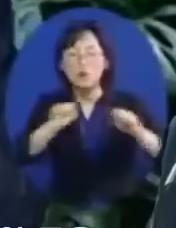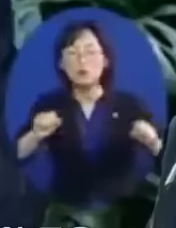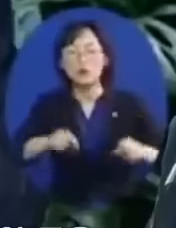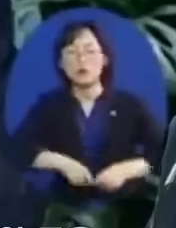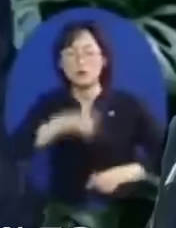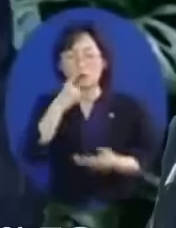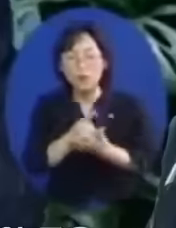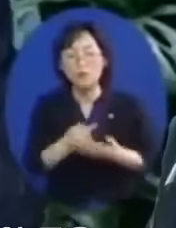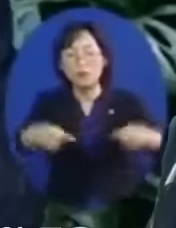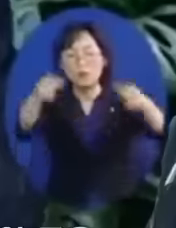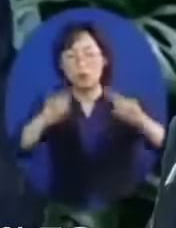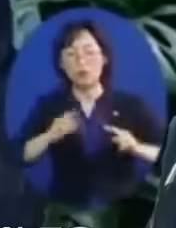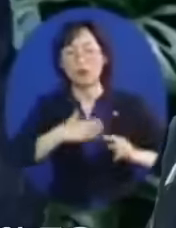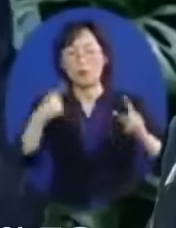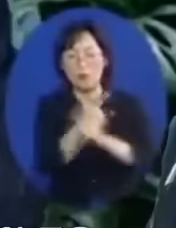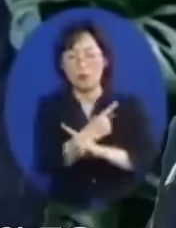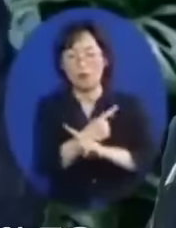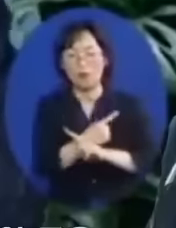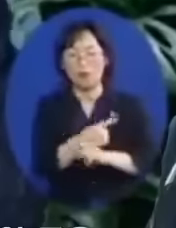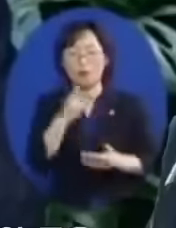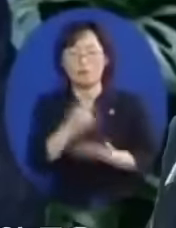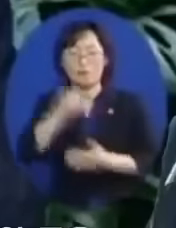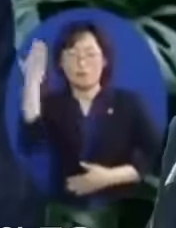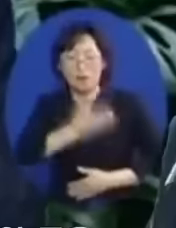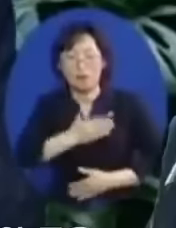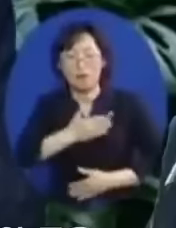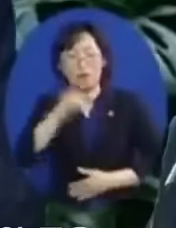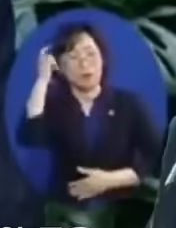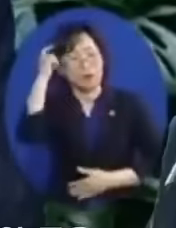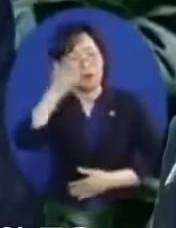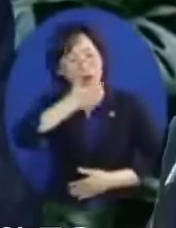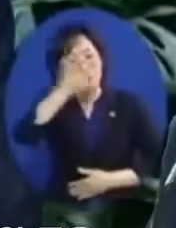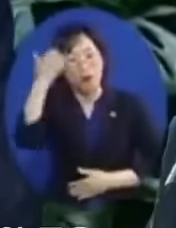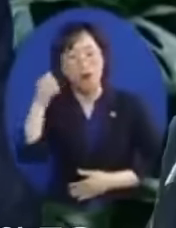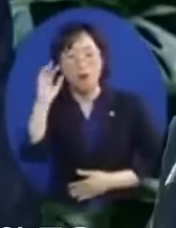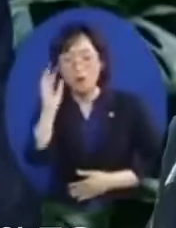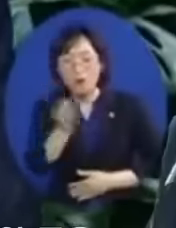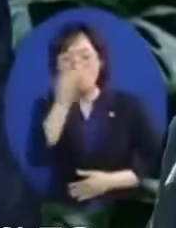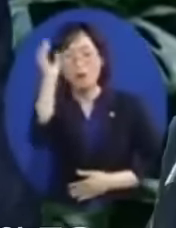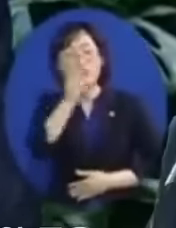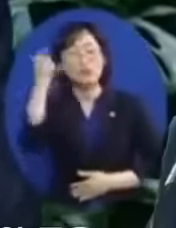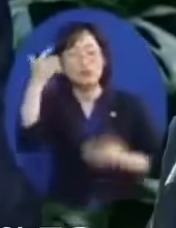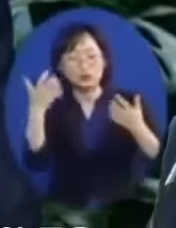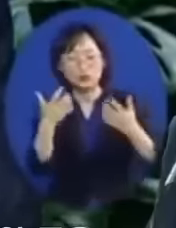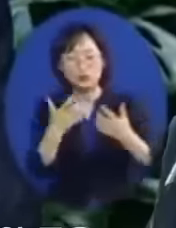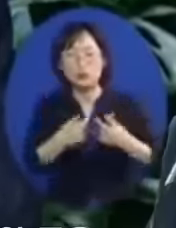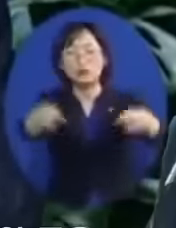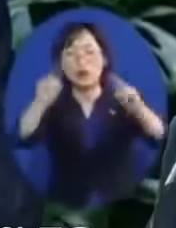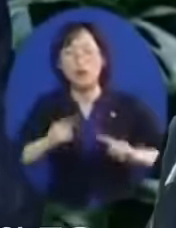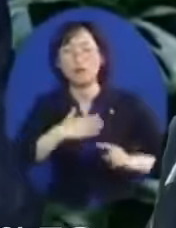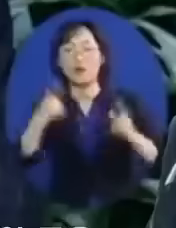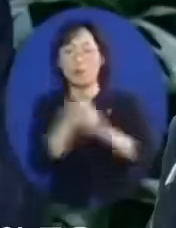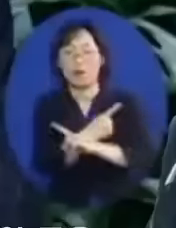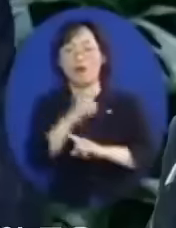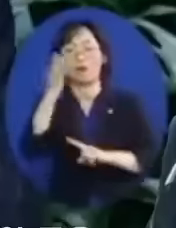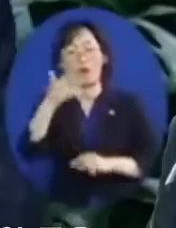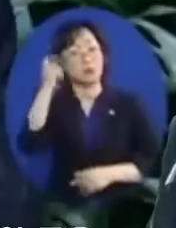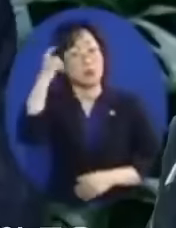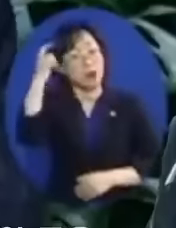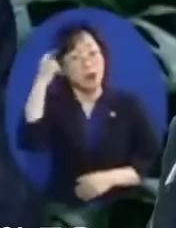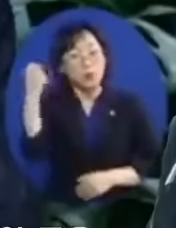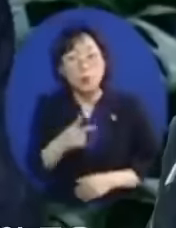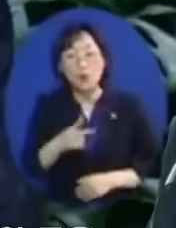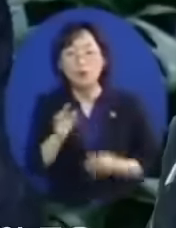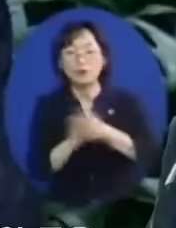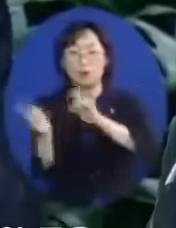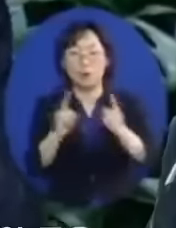들어와서 내가 변화받고 의롭게 되는 나를 상상하고 거룩함과 성령 충만이 들어와서 나를 변화시키는 것을 상상하고 내가